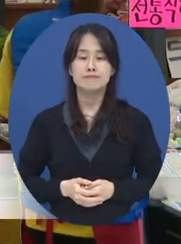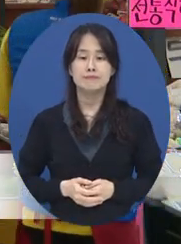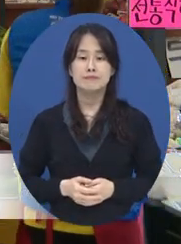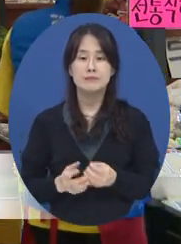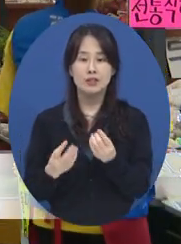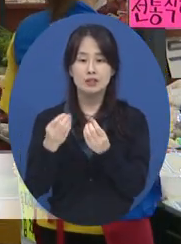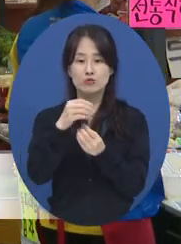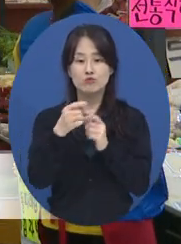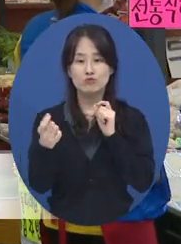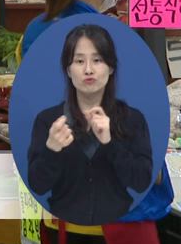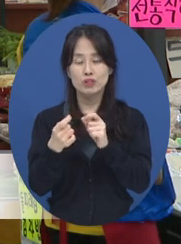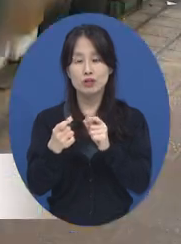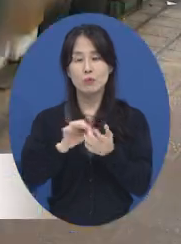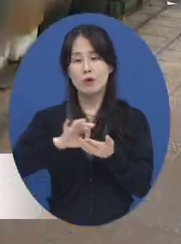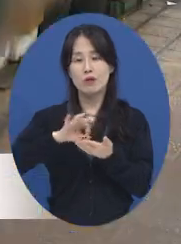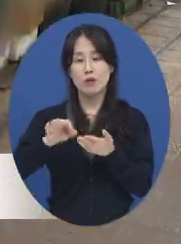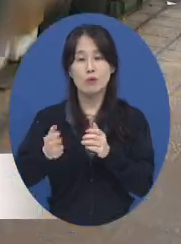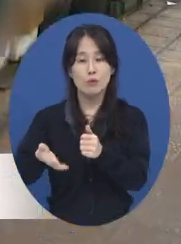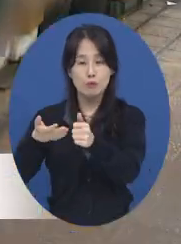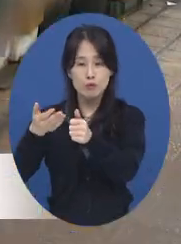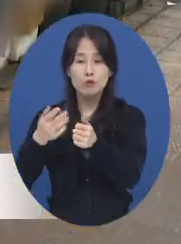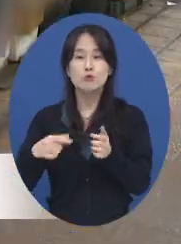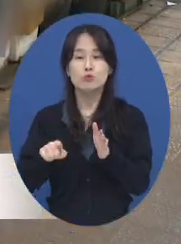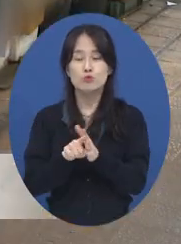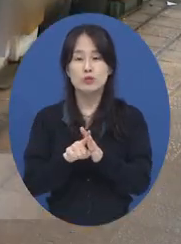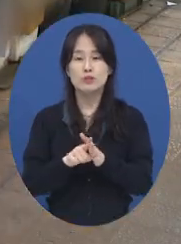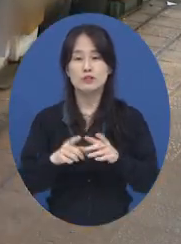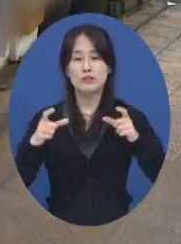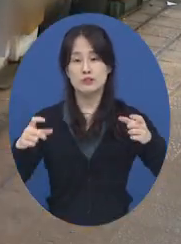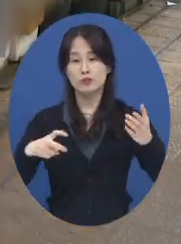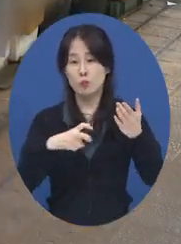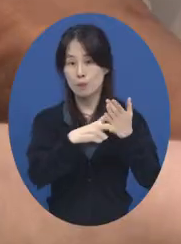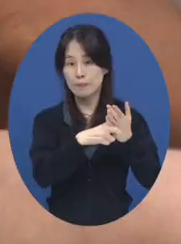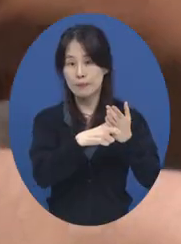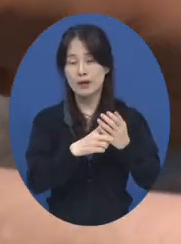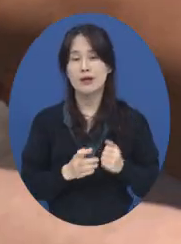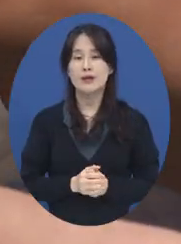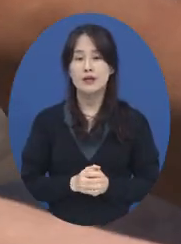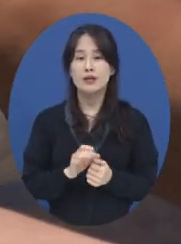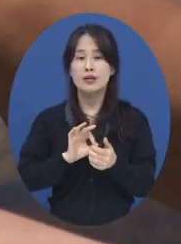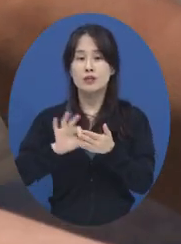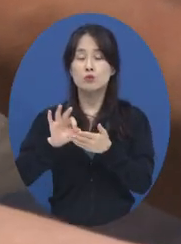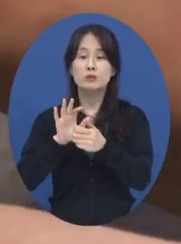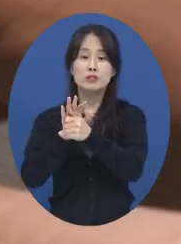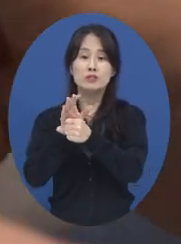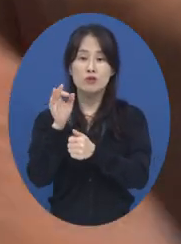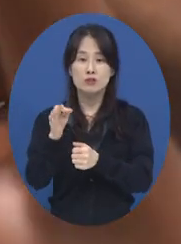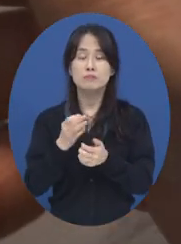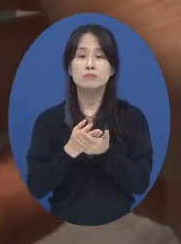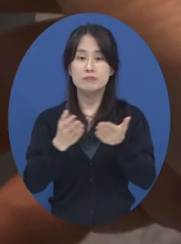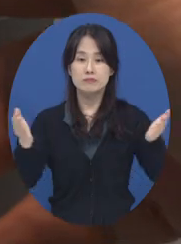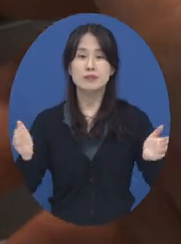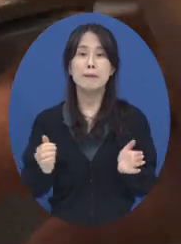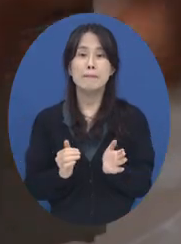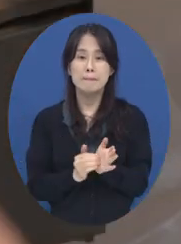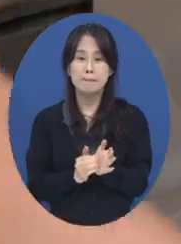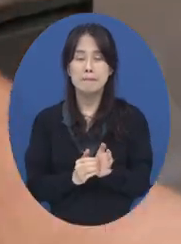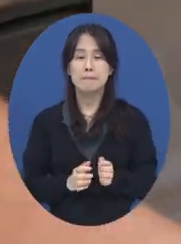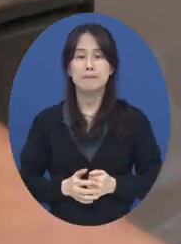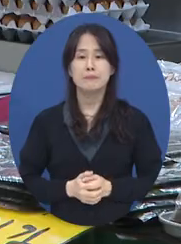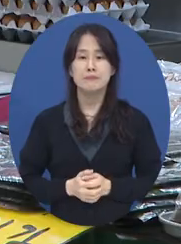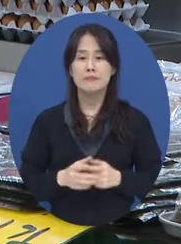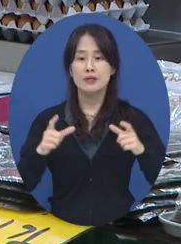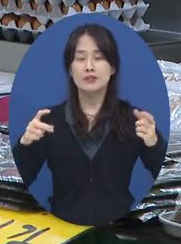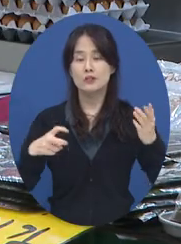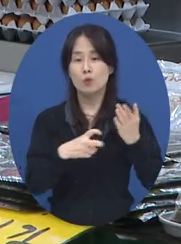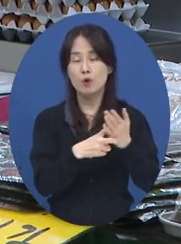추석을 앞두고 소비 촉진을 위해 경기도의 한정판 지역화폐, 일명 소비지원금의 지급이 시작됐습니다.